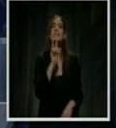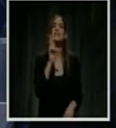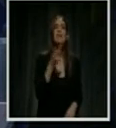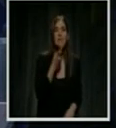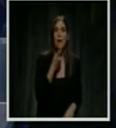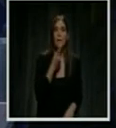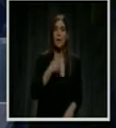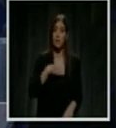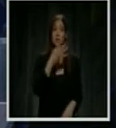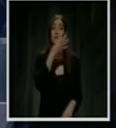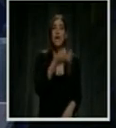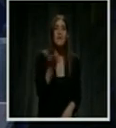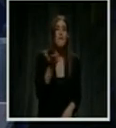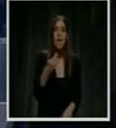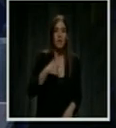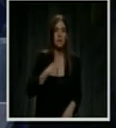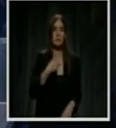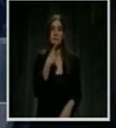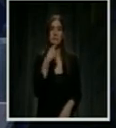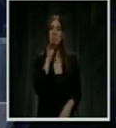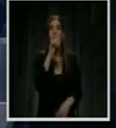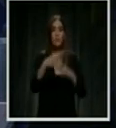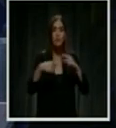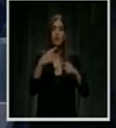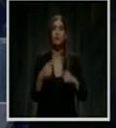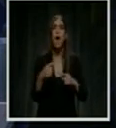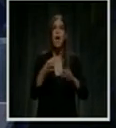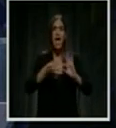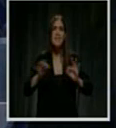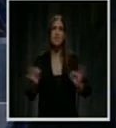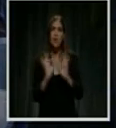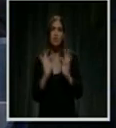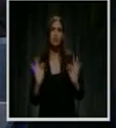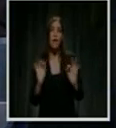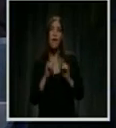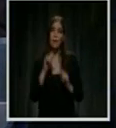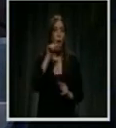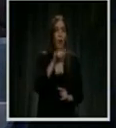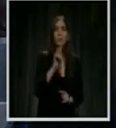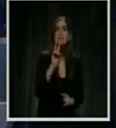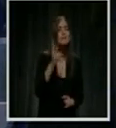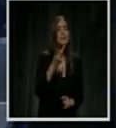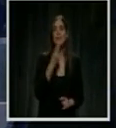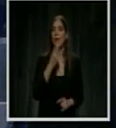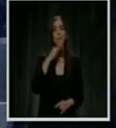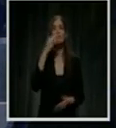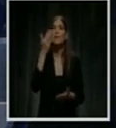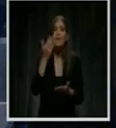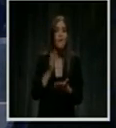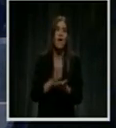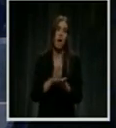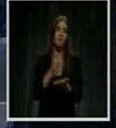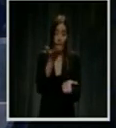għatta u mhux se jgħidilkom fejn għatta. Se jipprova jivvinta, però mhux se jgħidilkom. Jien nitkellem bil-fatti. Dwar